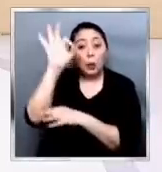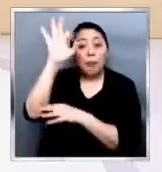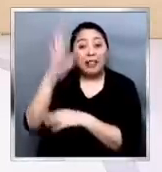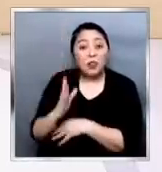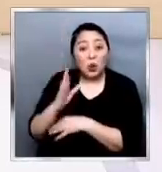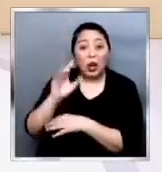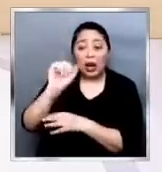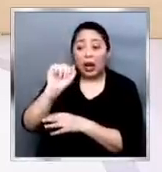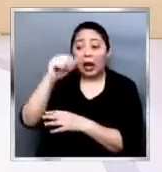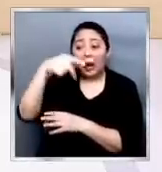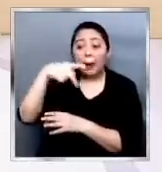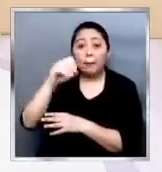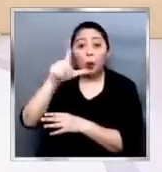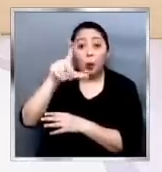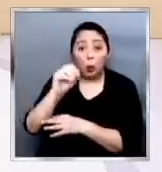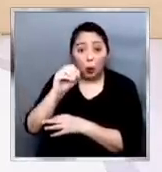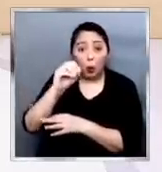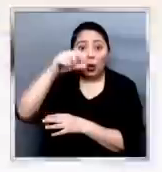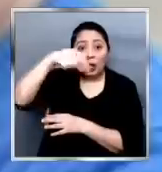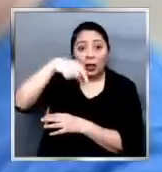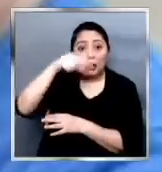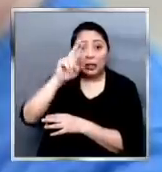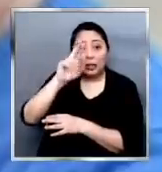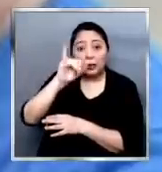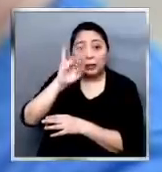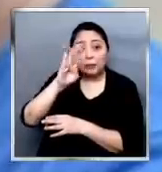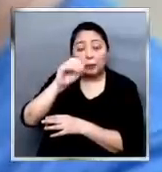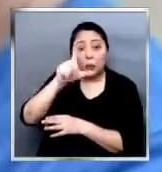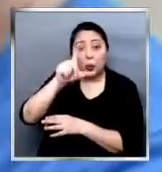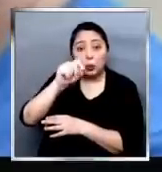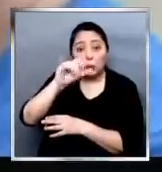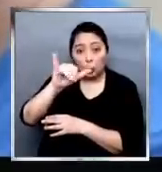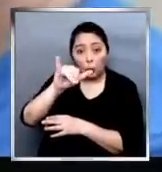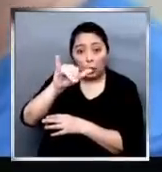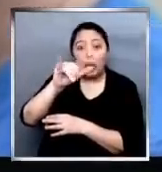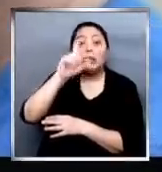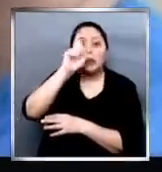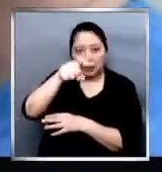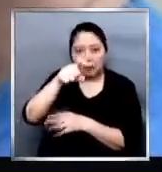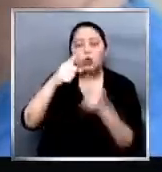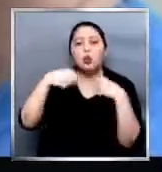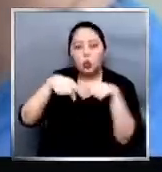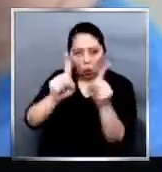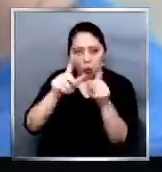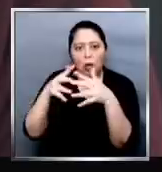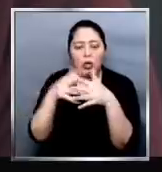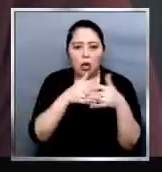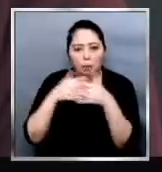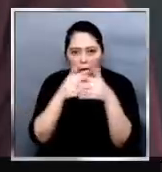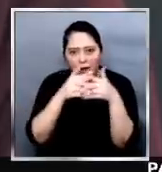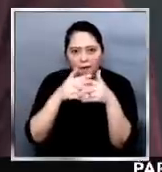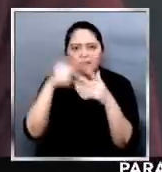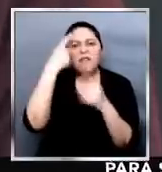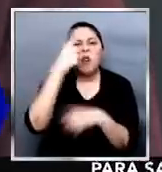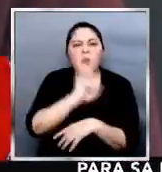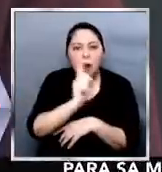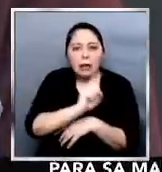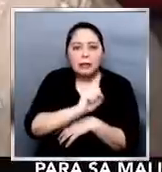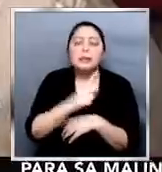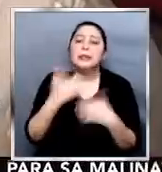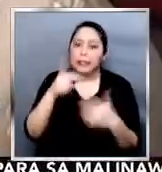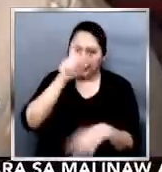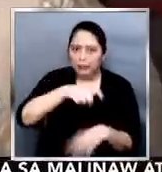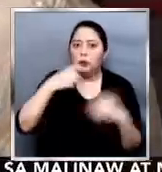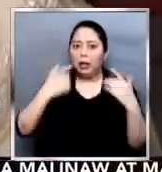opisyal ng Kingdom of Jesus Christ. Yan ay para harapin doon ang kanilang mga kaso kabilang sex trafficking. Nais din nilang kumpiskahin